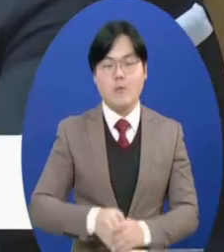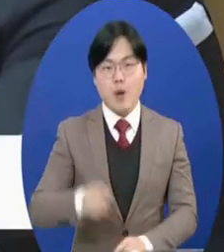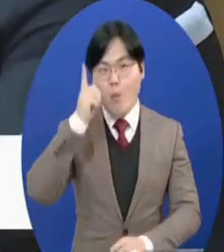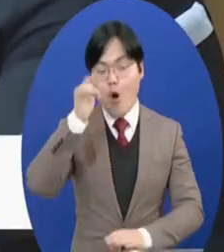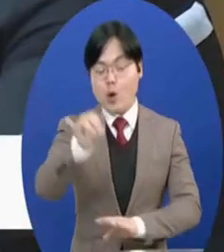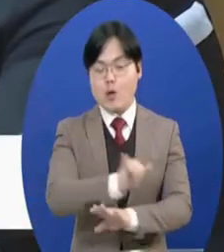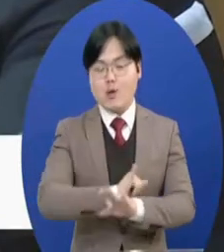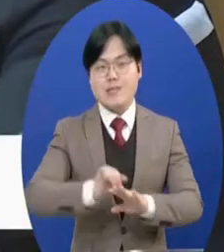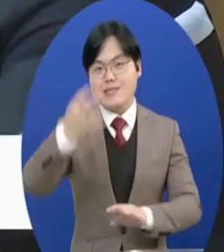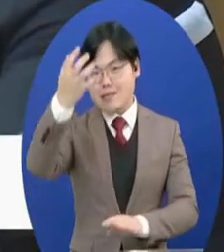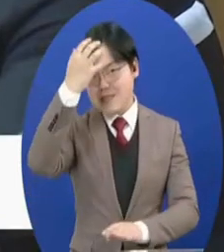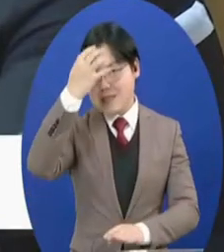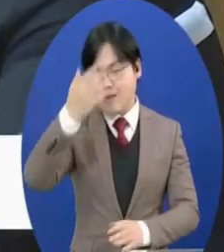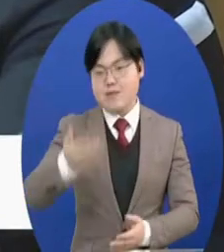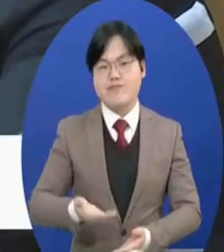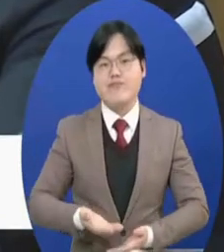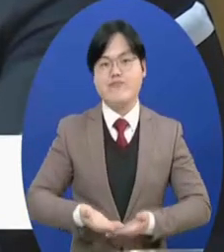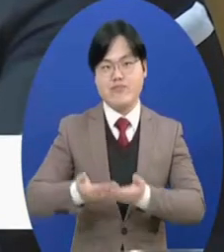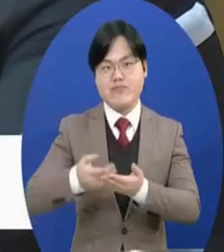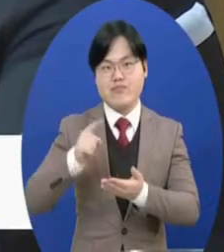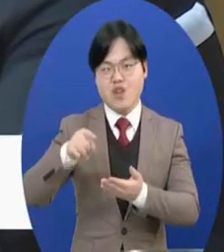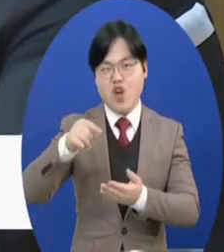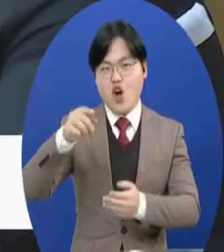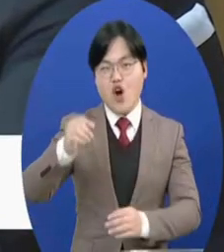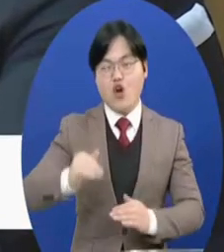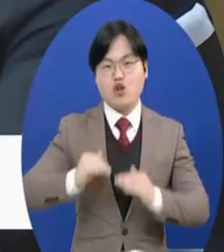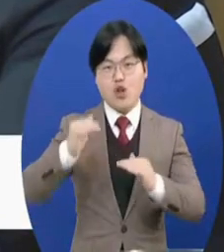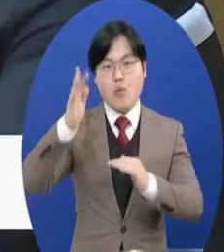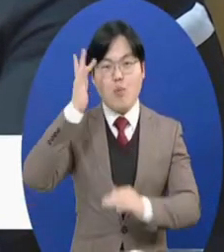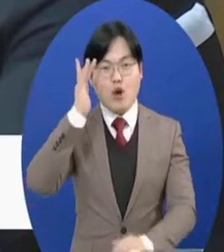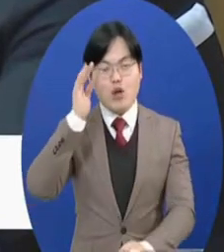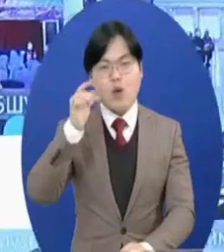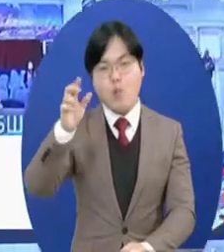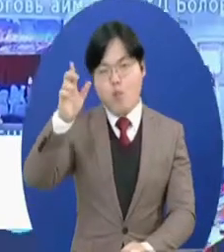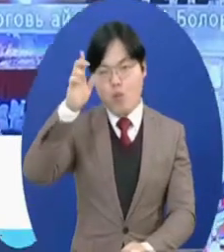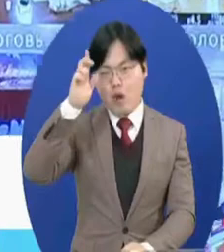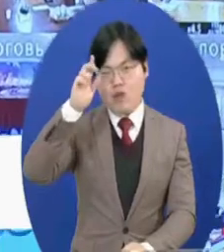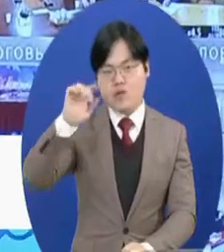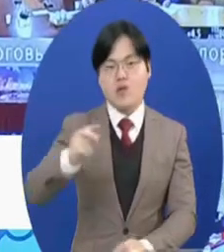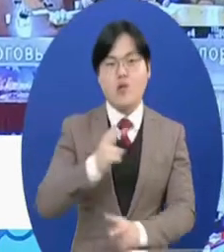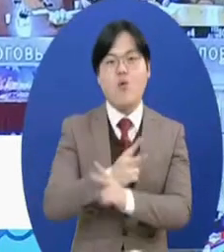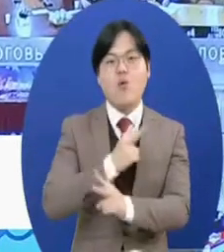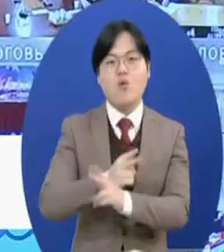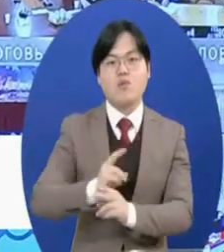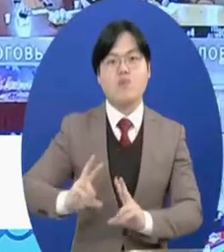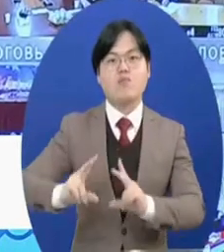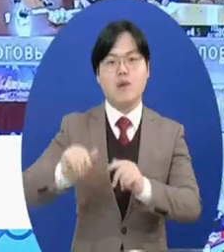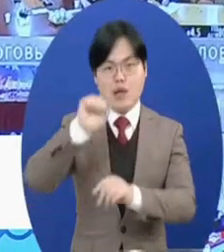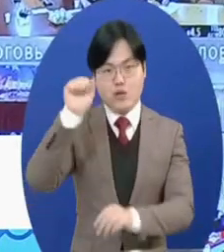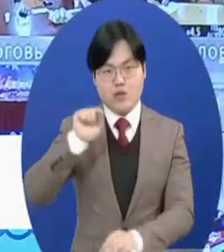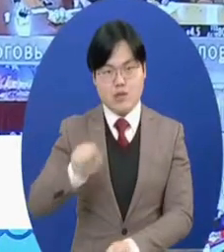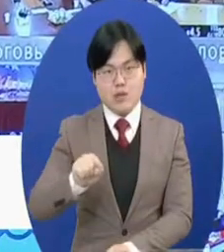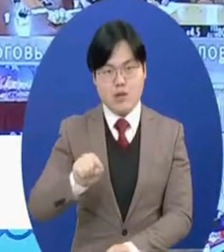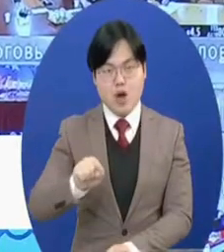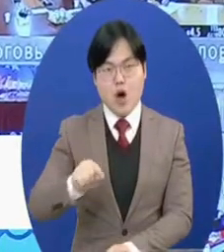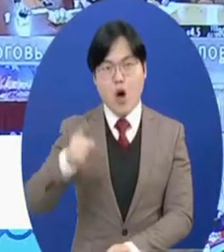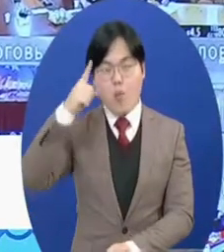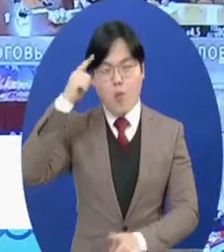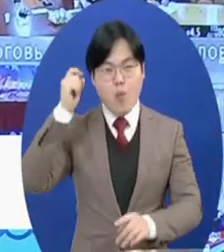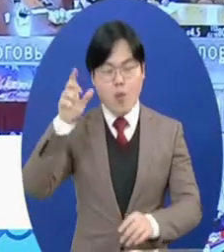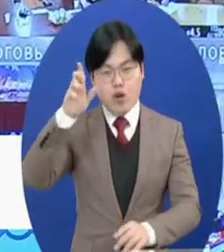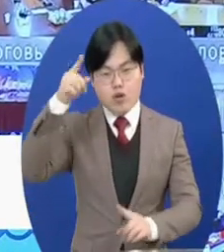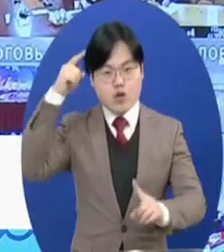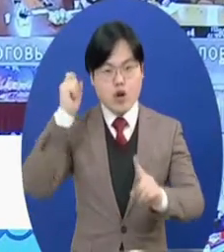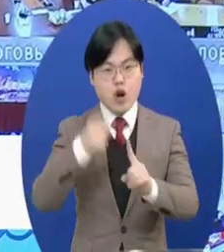Монгол улсын засгийн газраас дэвшүүлсэн хөгжлийн бодлогын нэг чухал хэсэг нь боловсролын эргэцүүлэн шинжилгээний асуудал юм а. Энэ хүрээнд боловсролын зорилгыг хөгжлийн